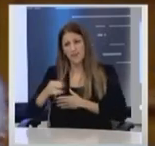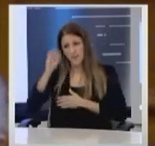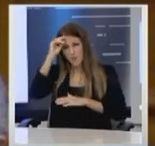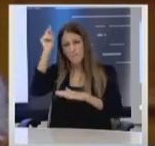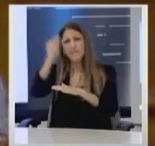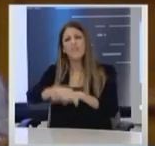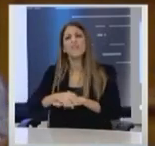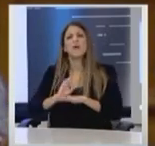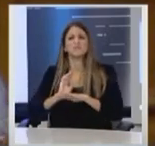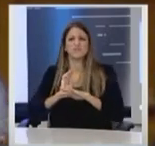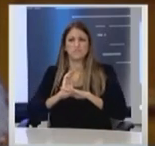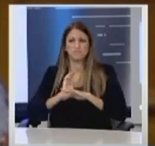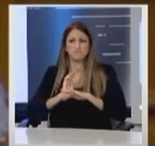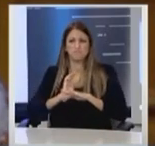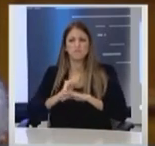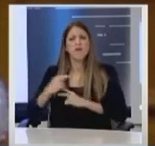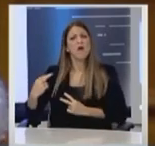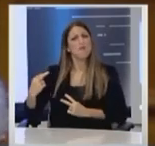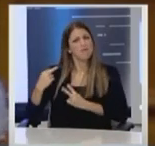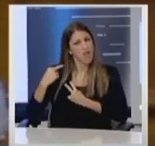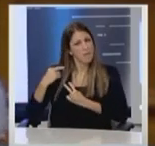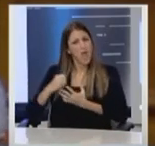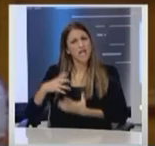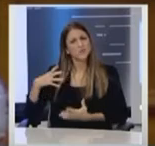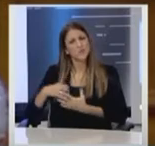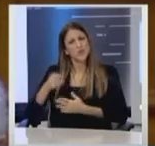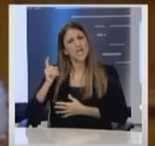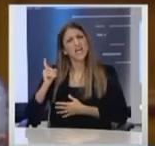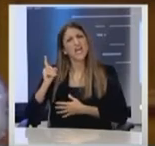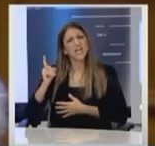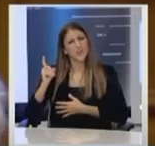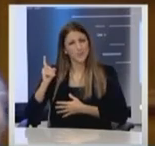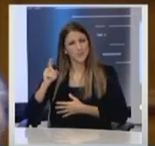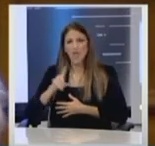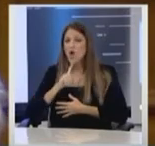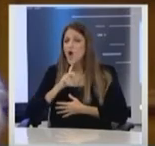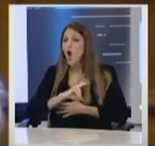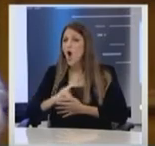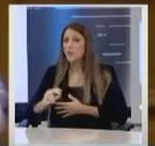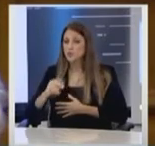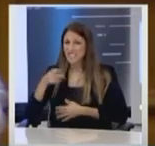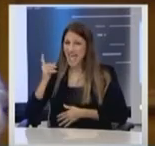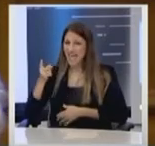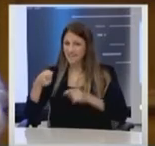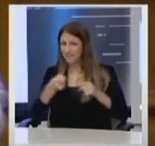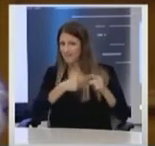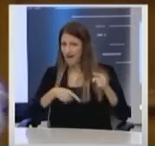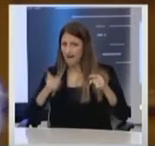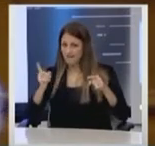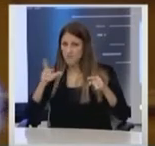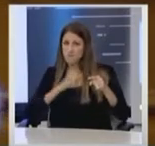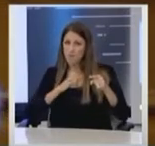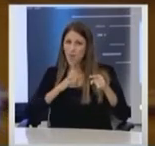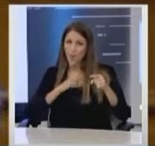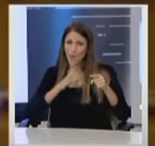καταψηφίσει. Μας βλέπουν και μας κρίνουν. Όπως έκριναν οι